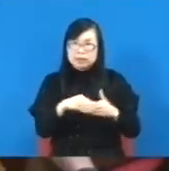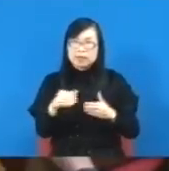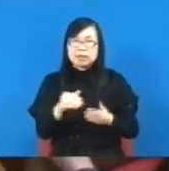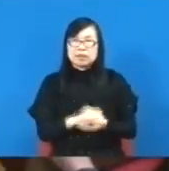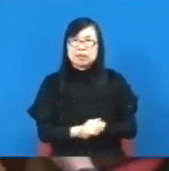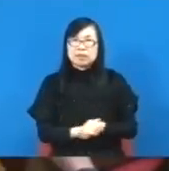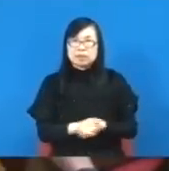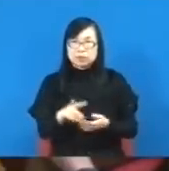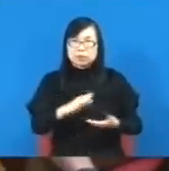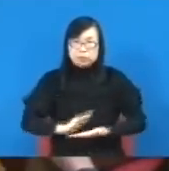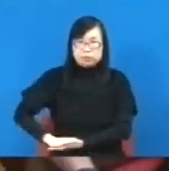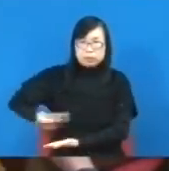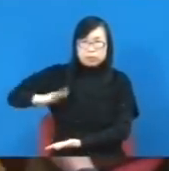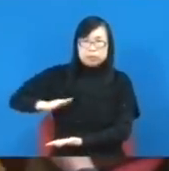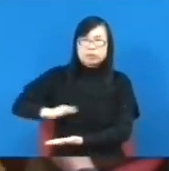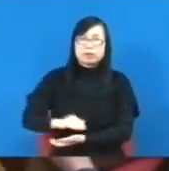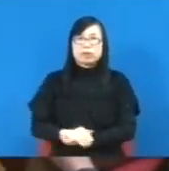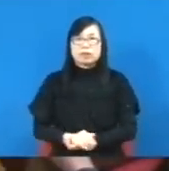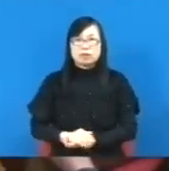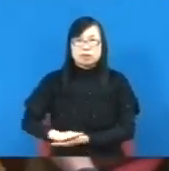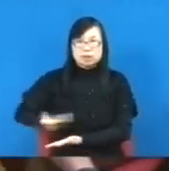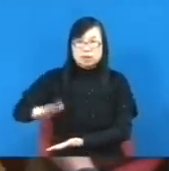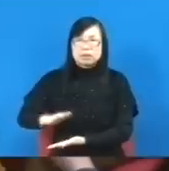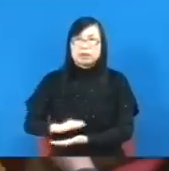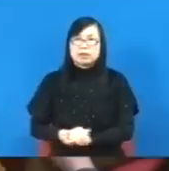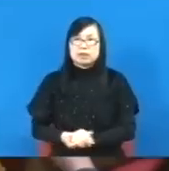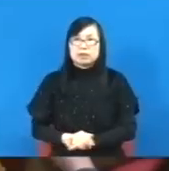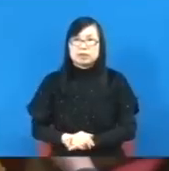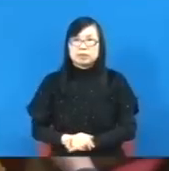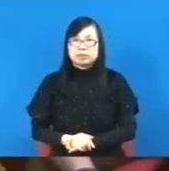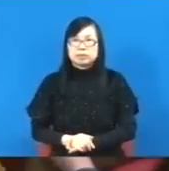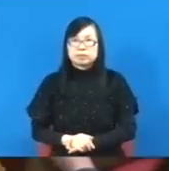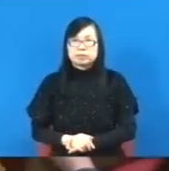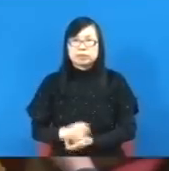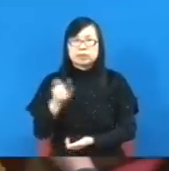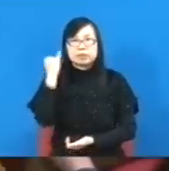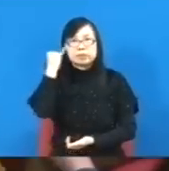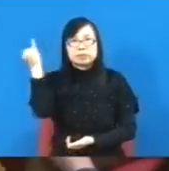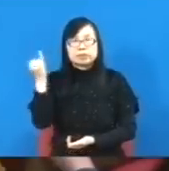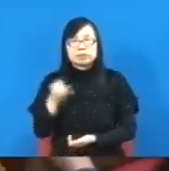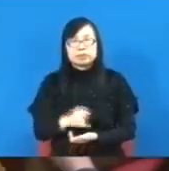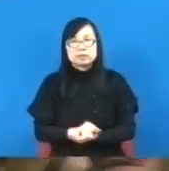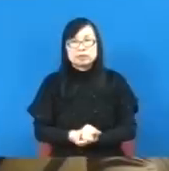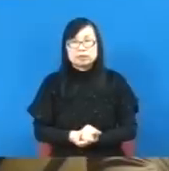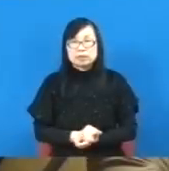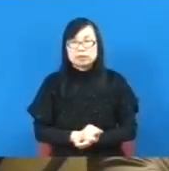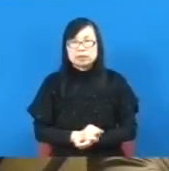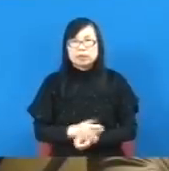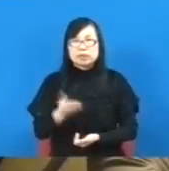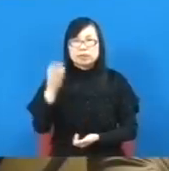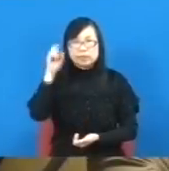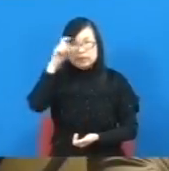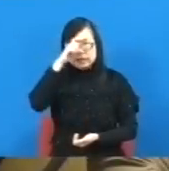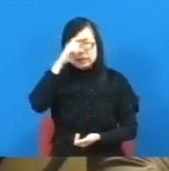佢都幾有錢㗎，都有成二三人。 係咪啊？嗰啲維穩費撥落嚟啊？ 我就唔知啦。嗱，總言之，我嗰次 我係